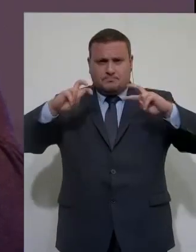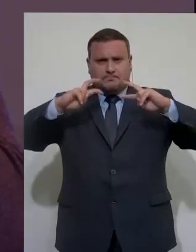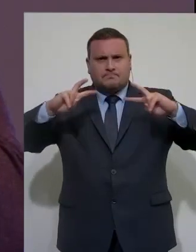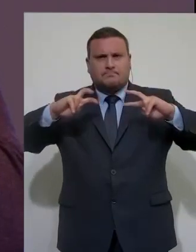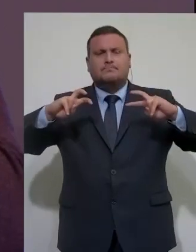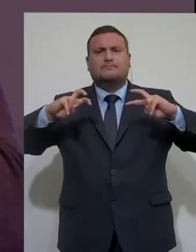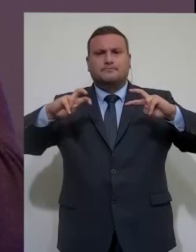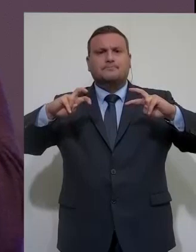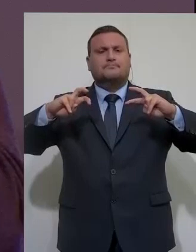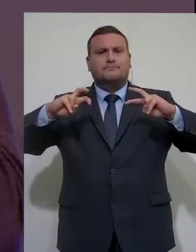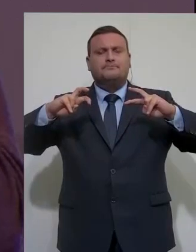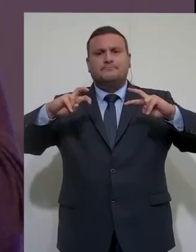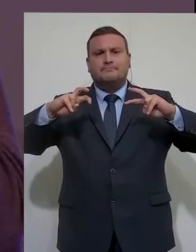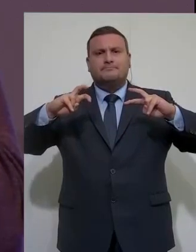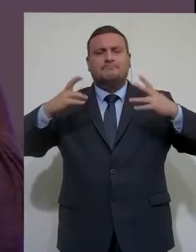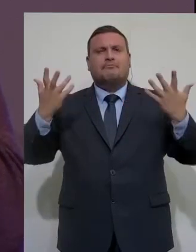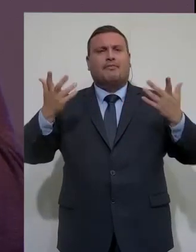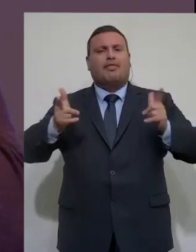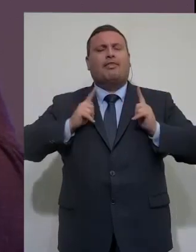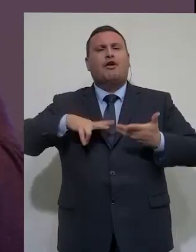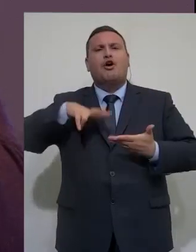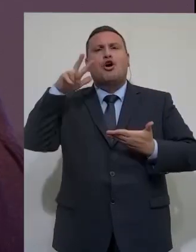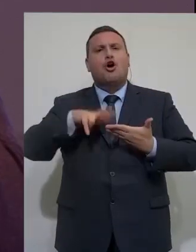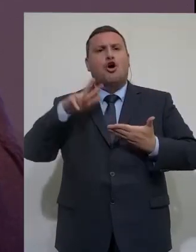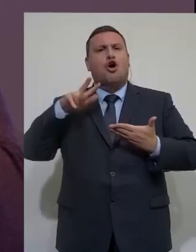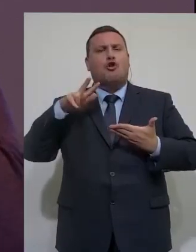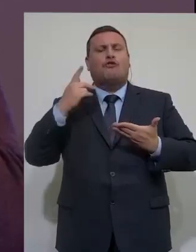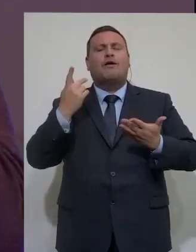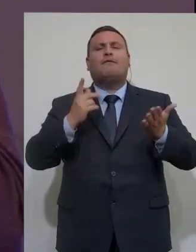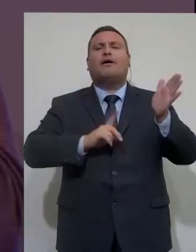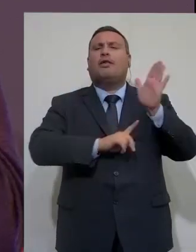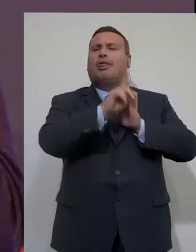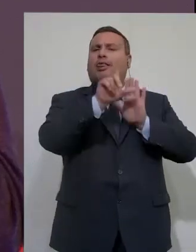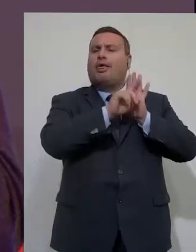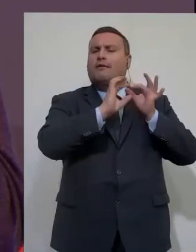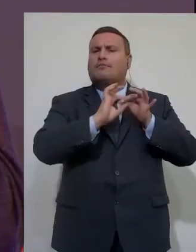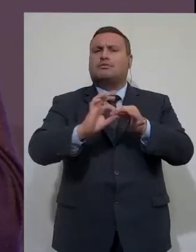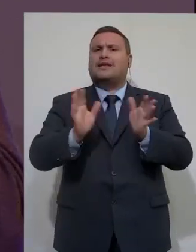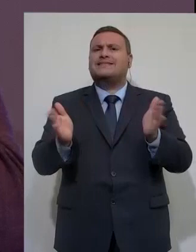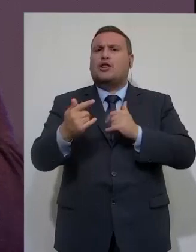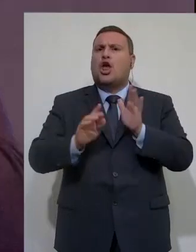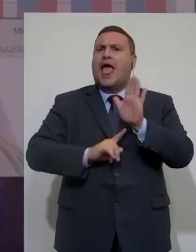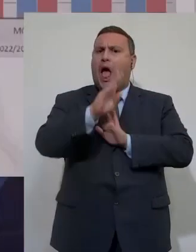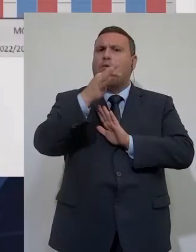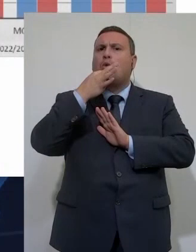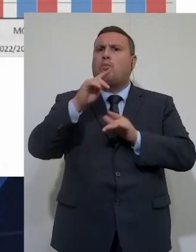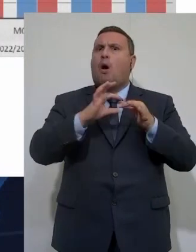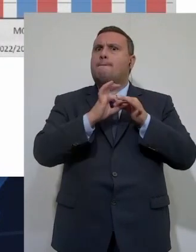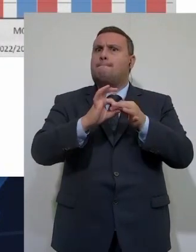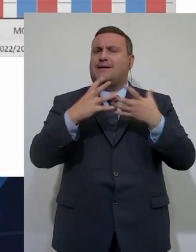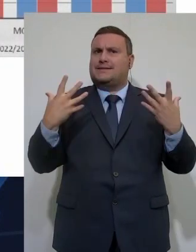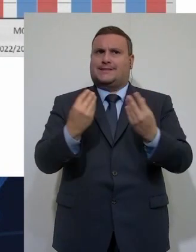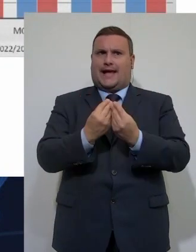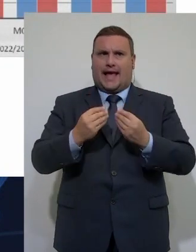diverse normative regionali possono incidere sulla crescita del settore in modo specifico.